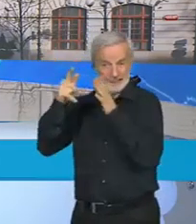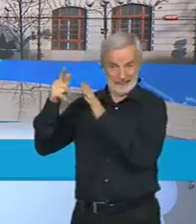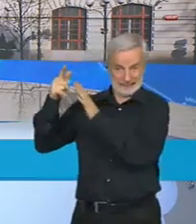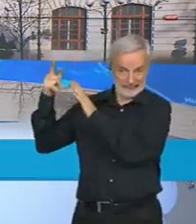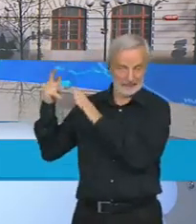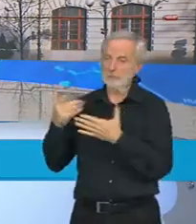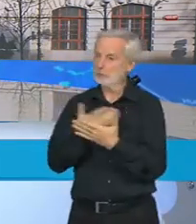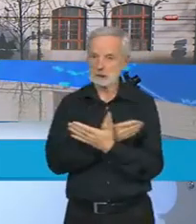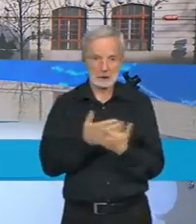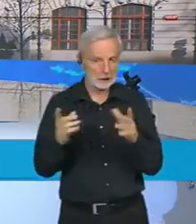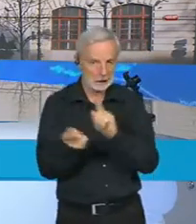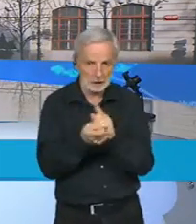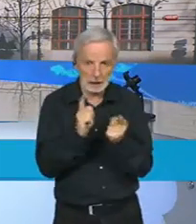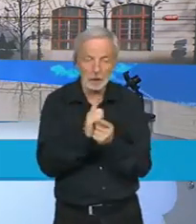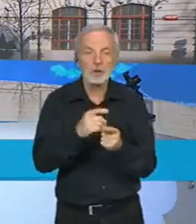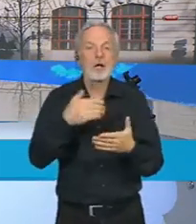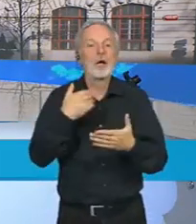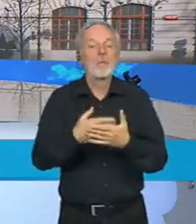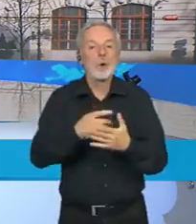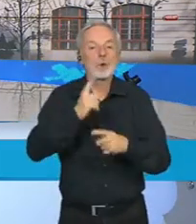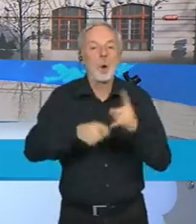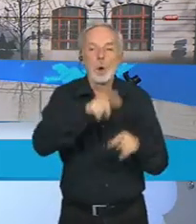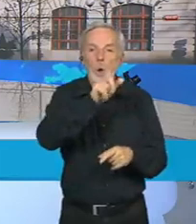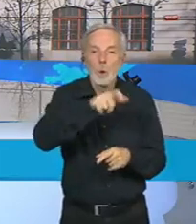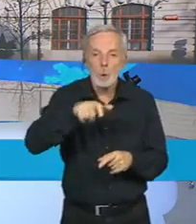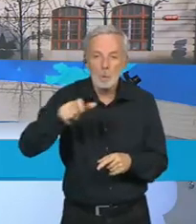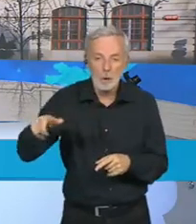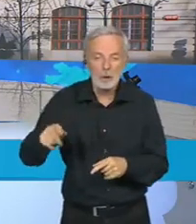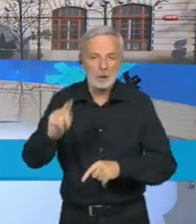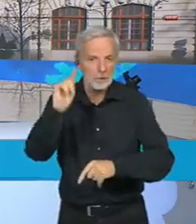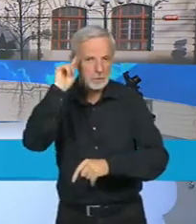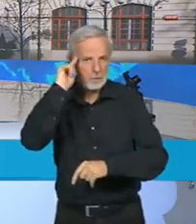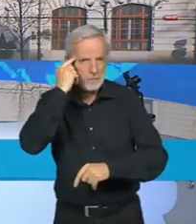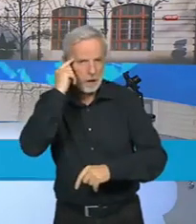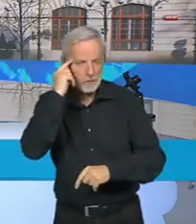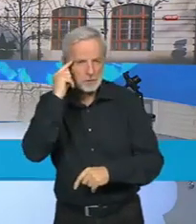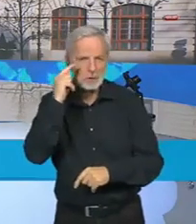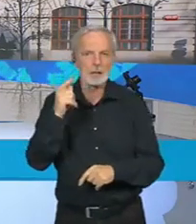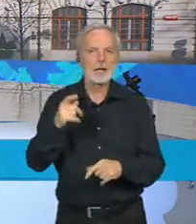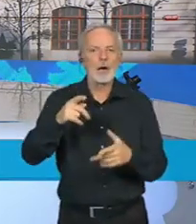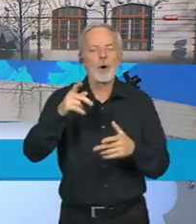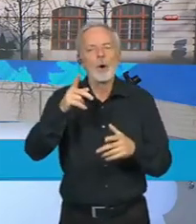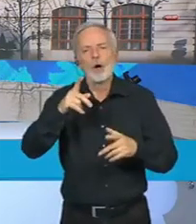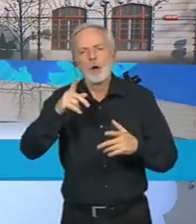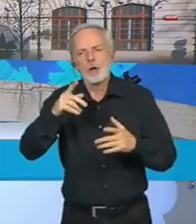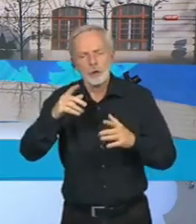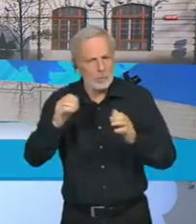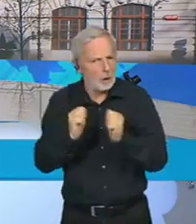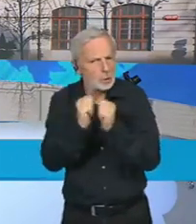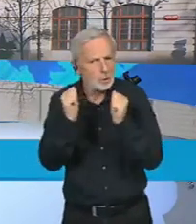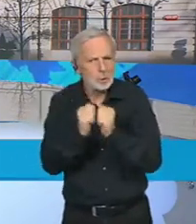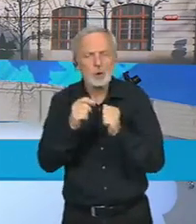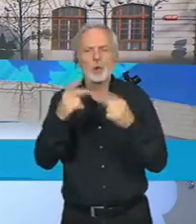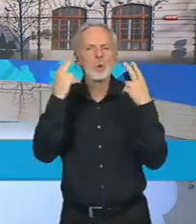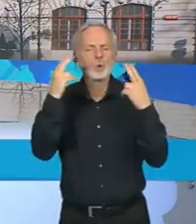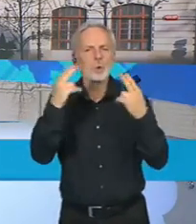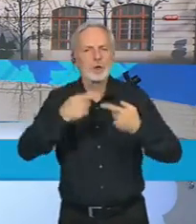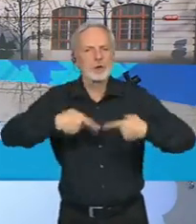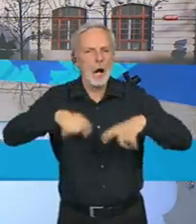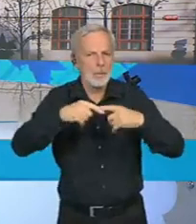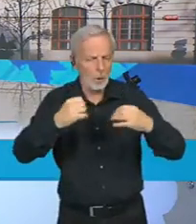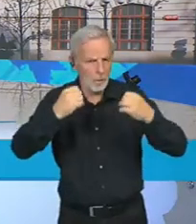vedou pražské politiky k tomu, že musí souběžně se věnovat i tématům a věcem ryze praktickým, které jsou pro Prahu a Pražany urgentní